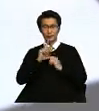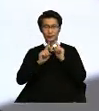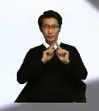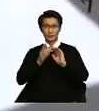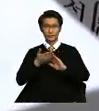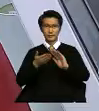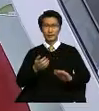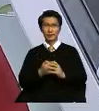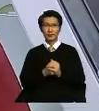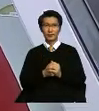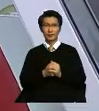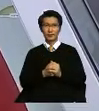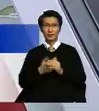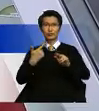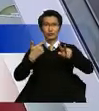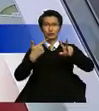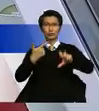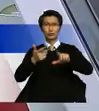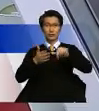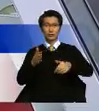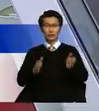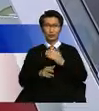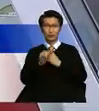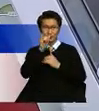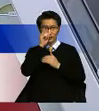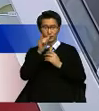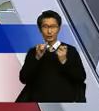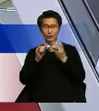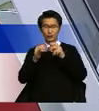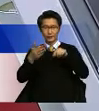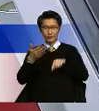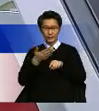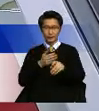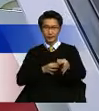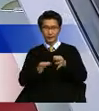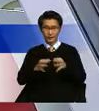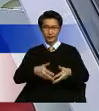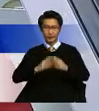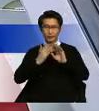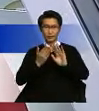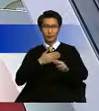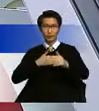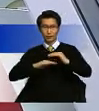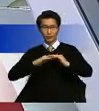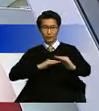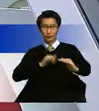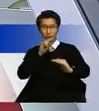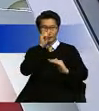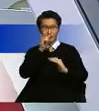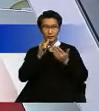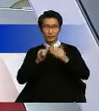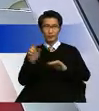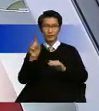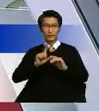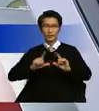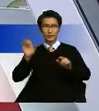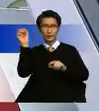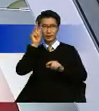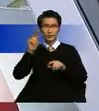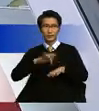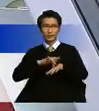토로합니다. 아주 6.25 때부터도 있었고, 그리고 지하상가 생기고도 횡단보도가 있었어요. 있었는데 어느